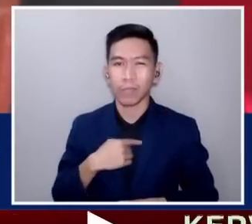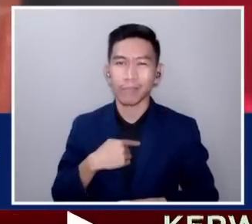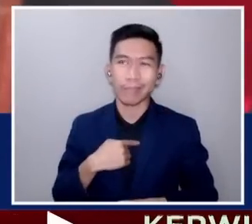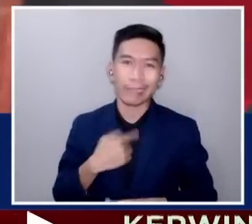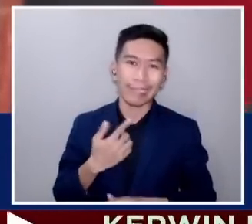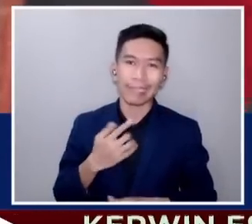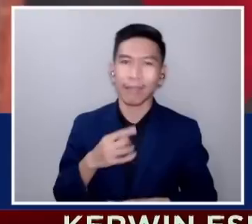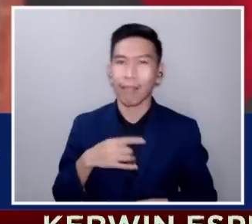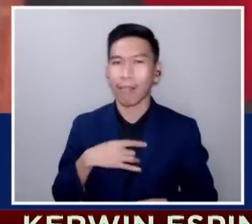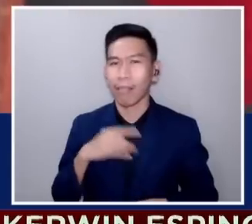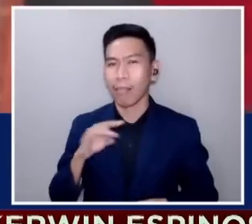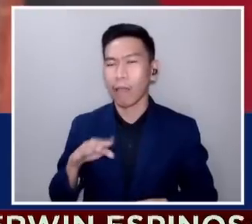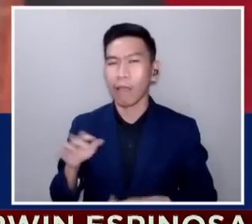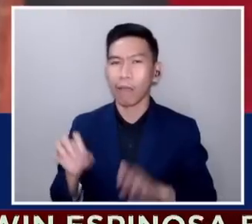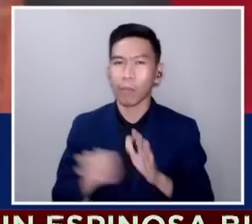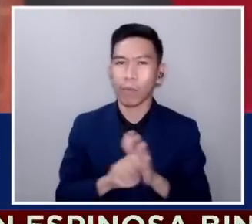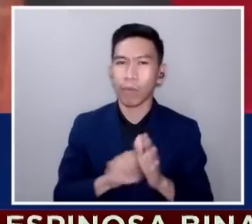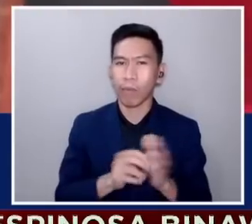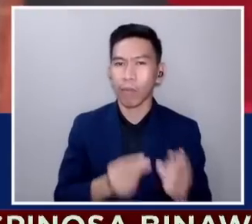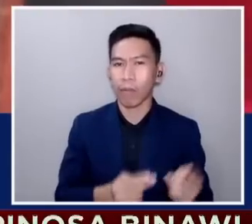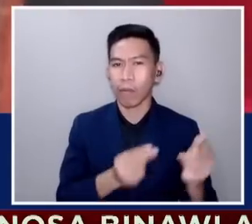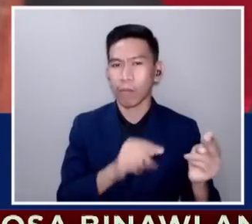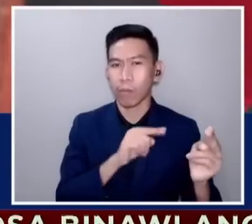mag-proclaim ka ng isang kandidato na